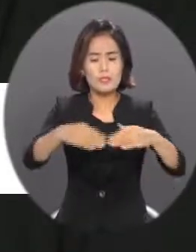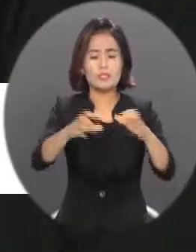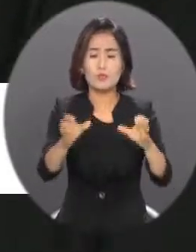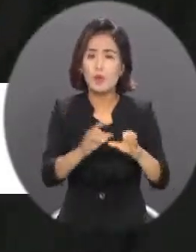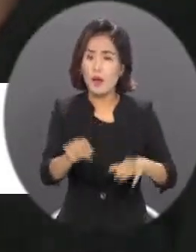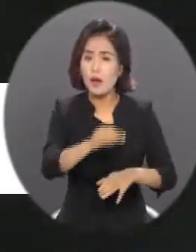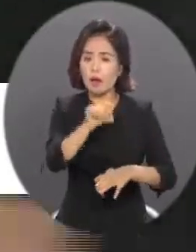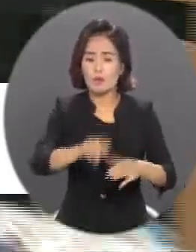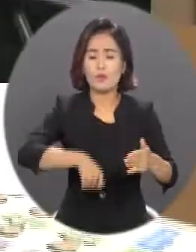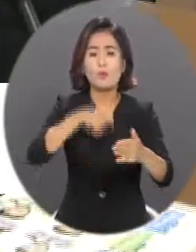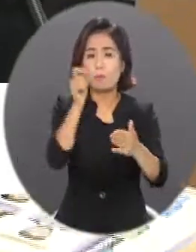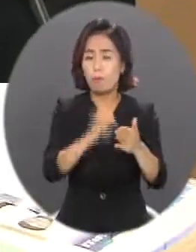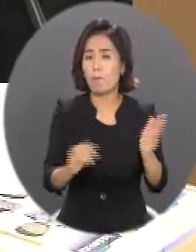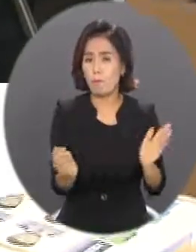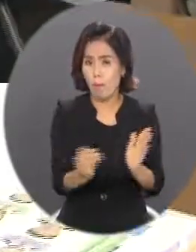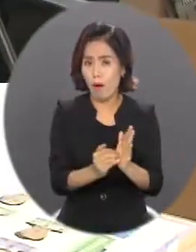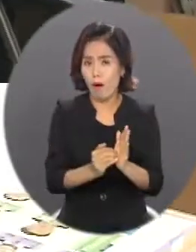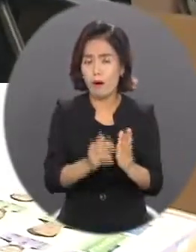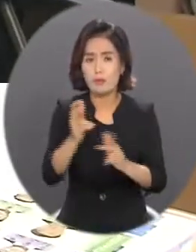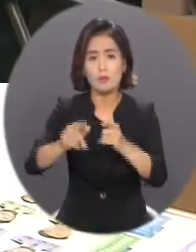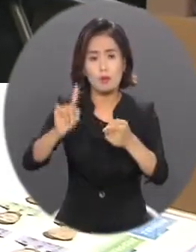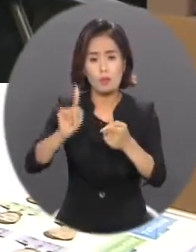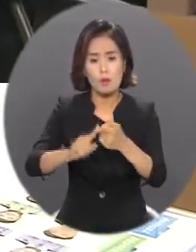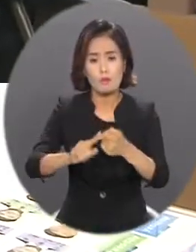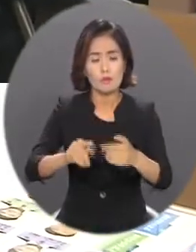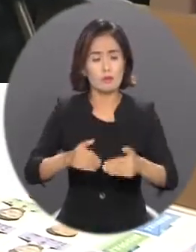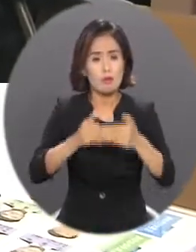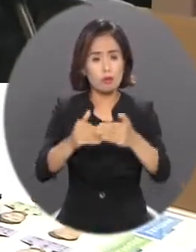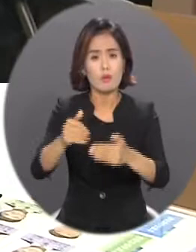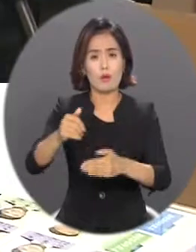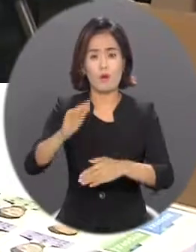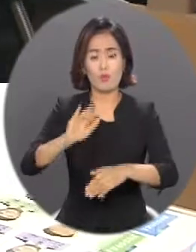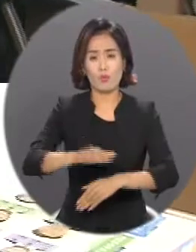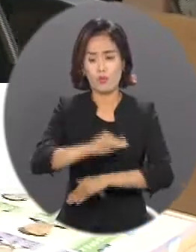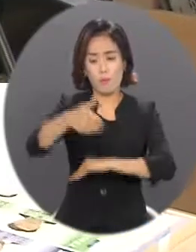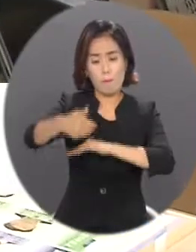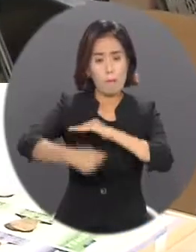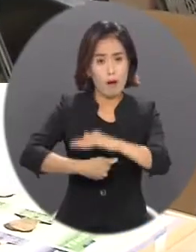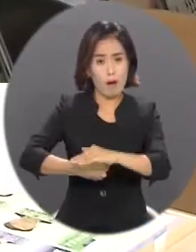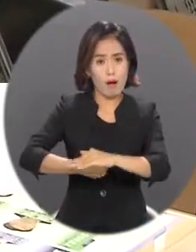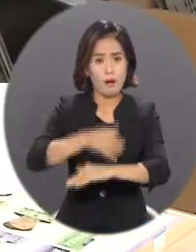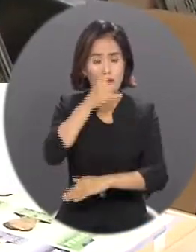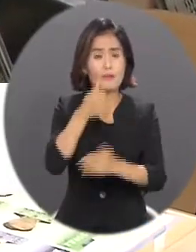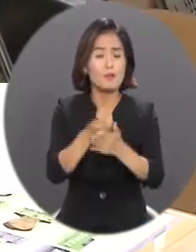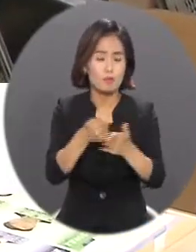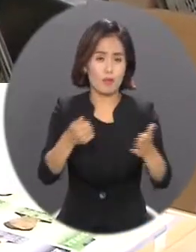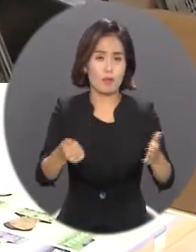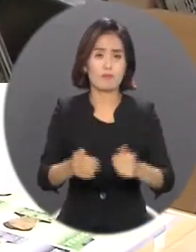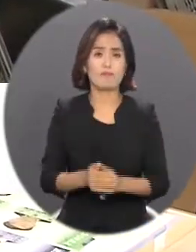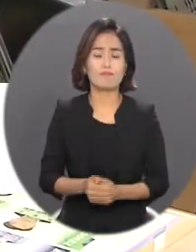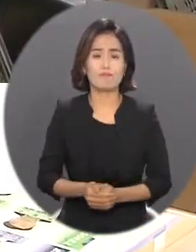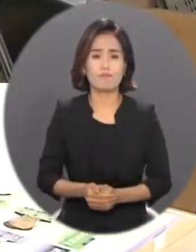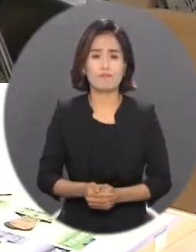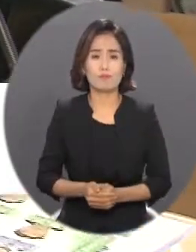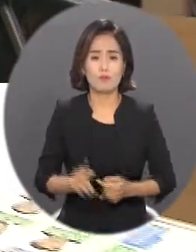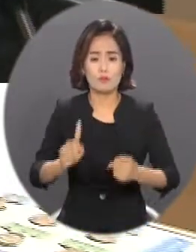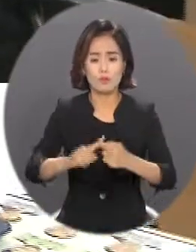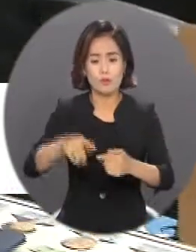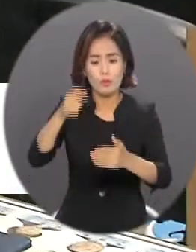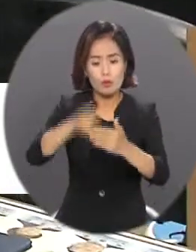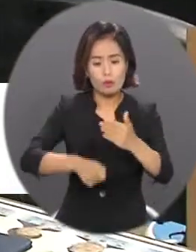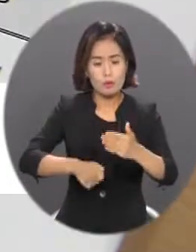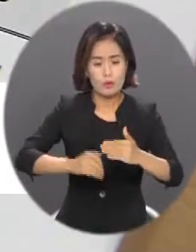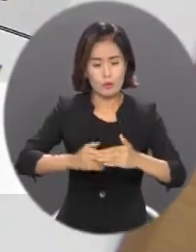마을 주민자치회에서 네. 의결을 해가지고 그러니까요. 이 사업을 하란다 하고 저희한테 의결된 사항을 공문으로 통보를 해오면 그